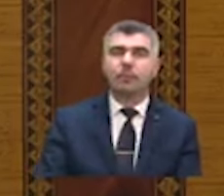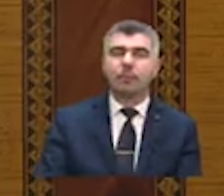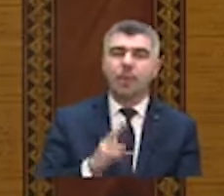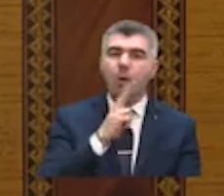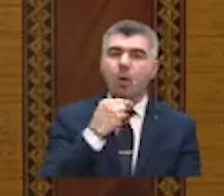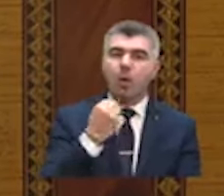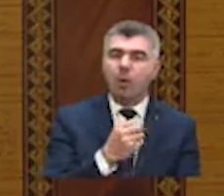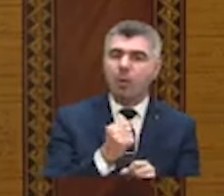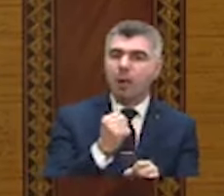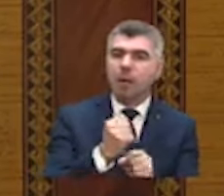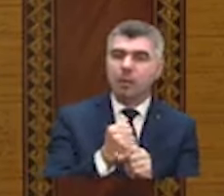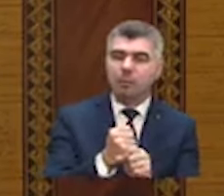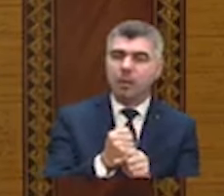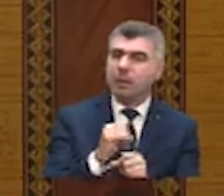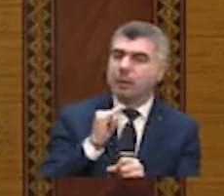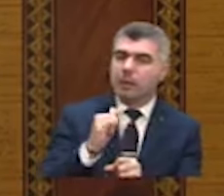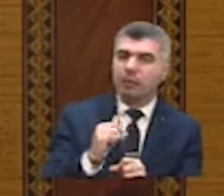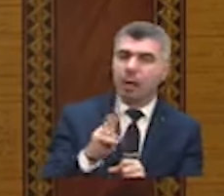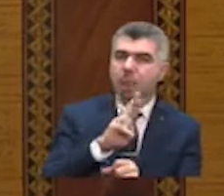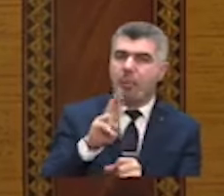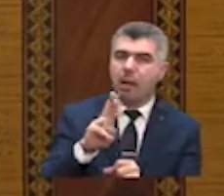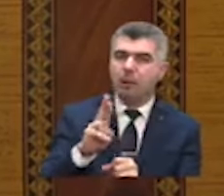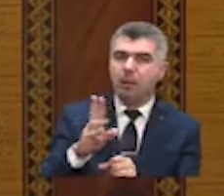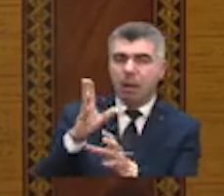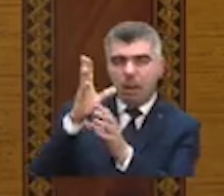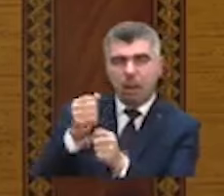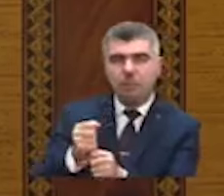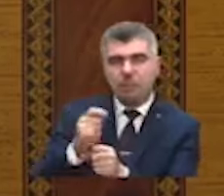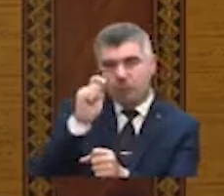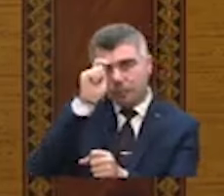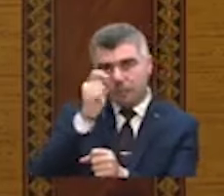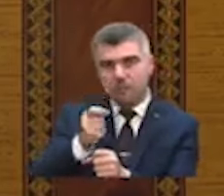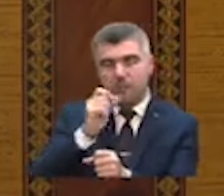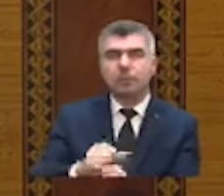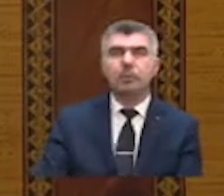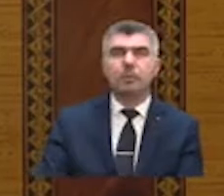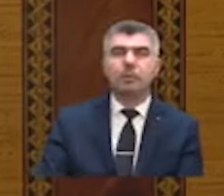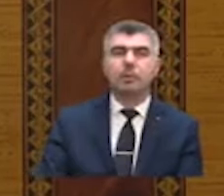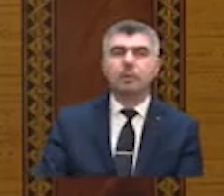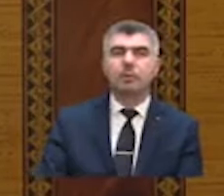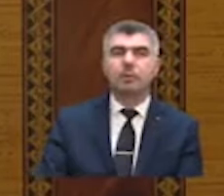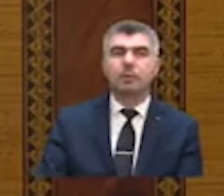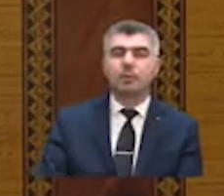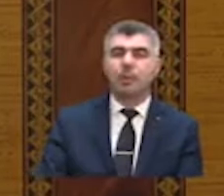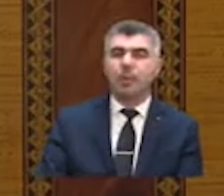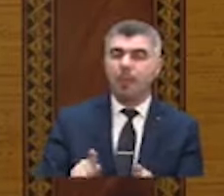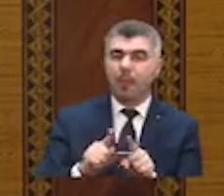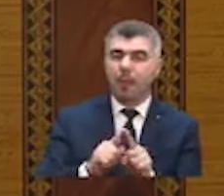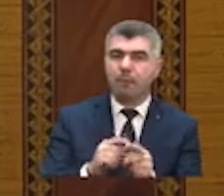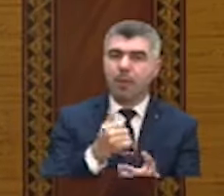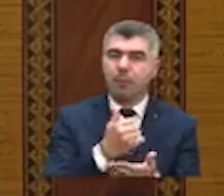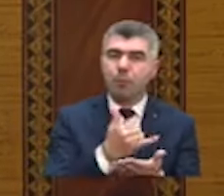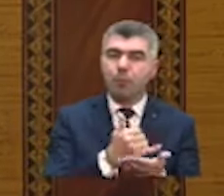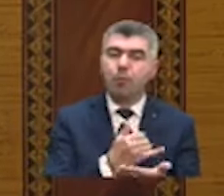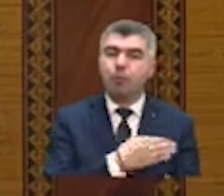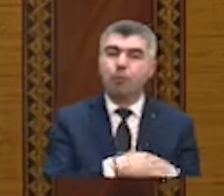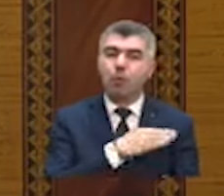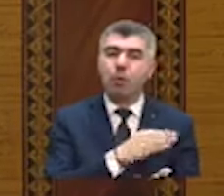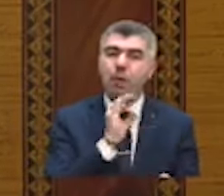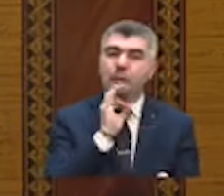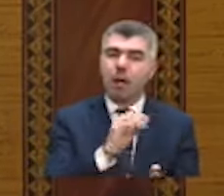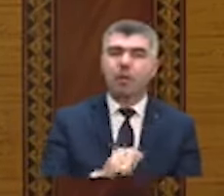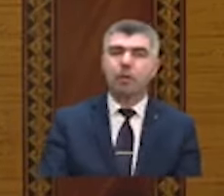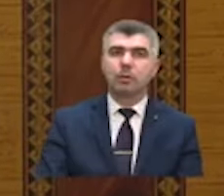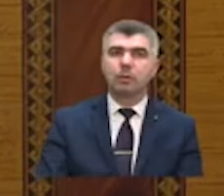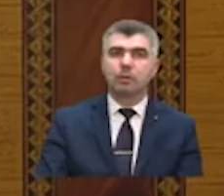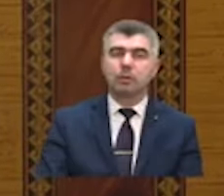تشتغل تحت القياده ديال صاحب جلاله الله ين اللي هو هذا يعني المسؤوليه الاولى دياله وانا من هنا